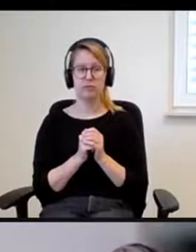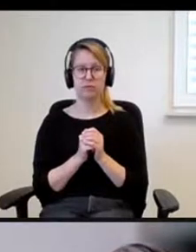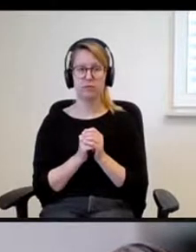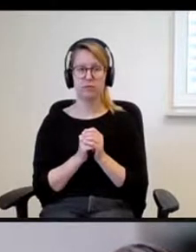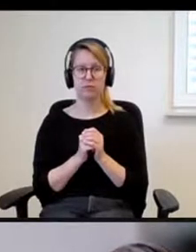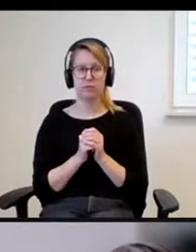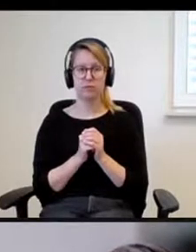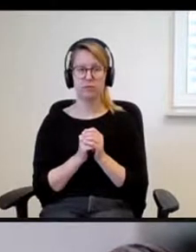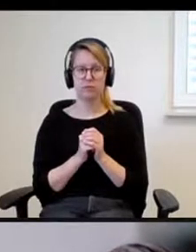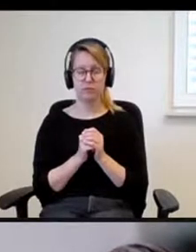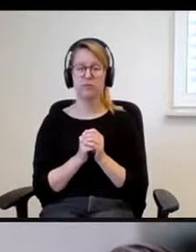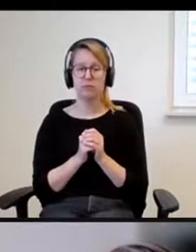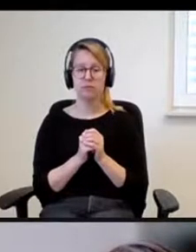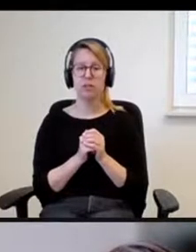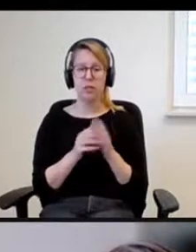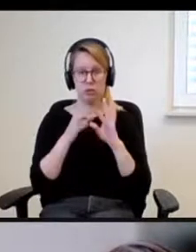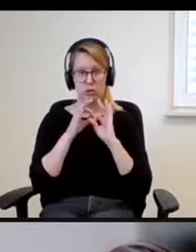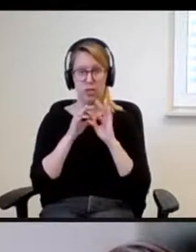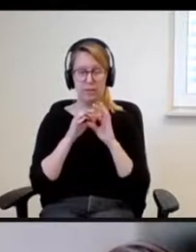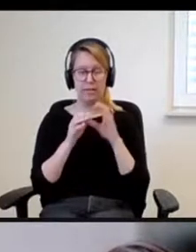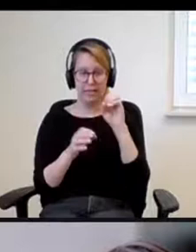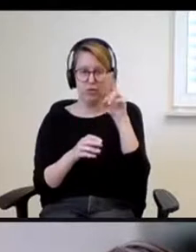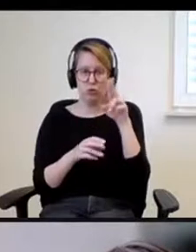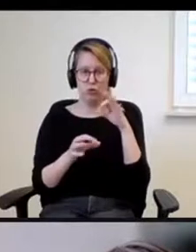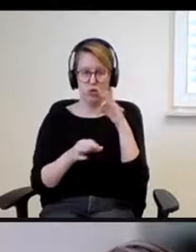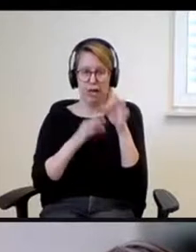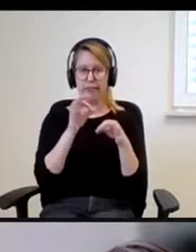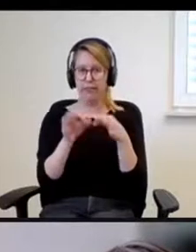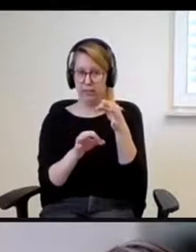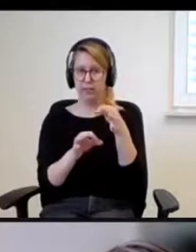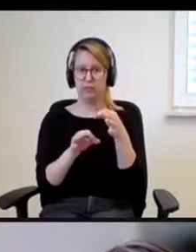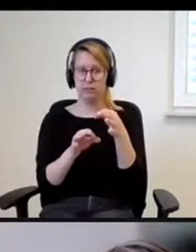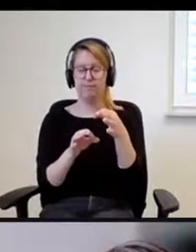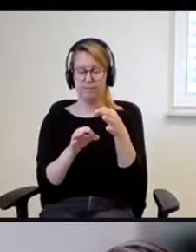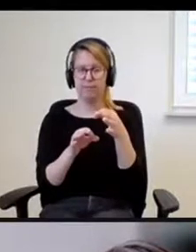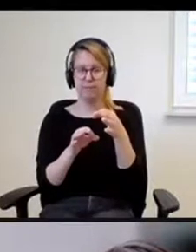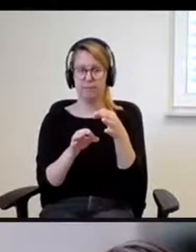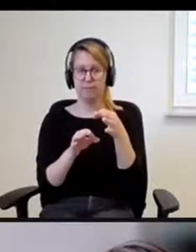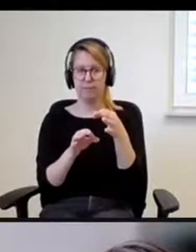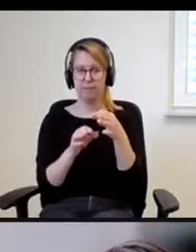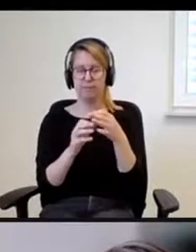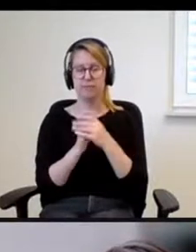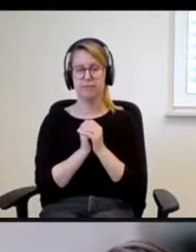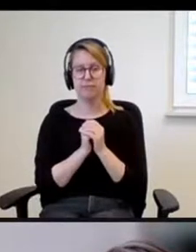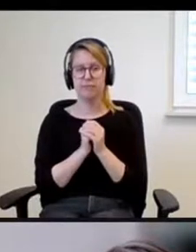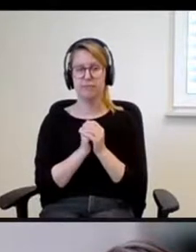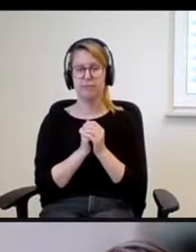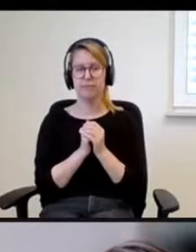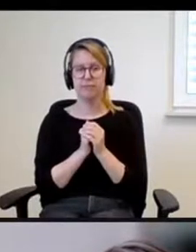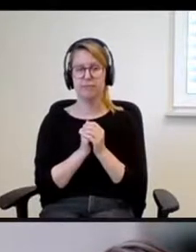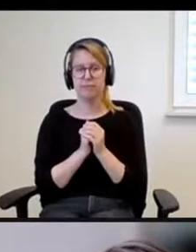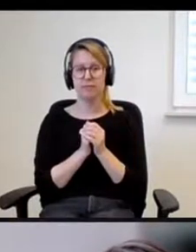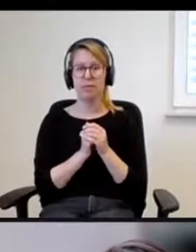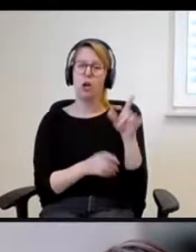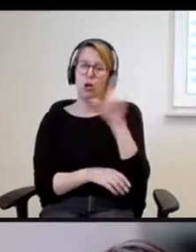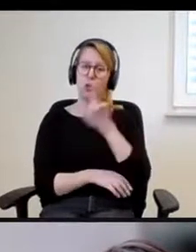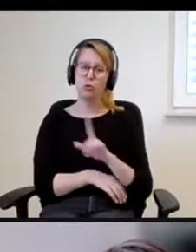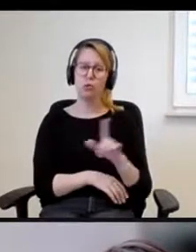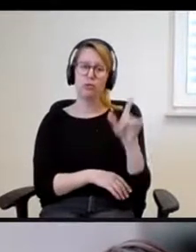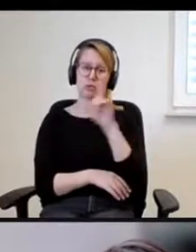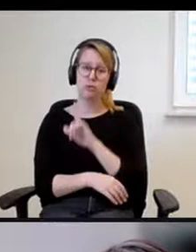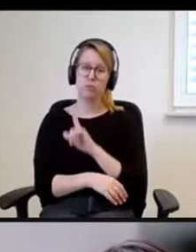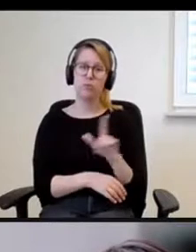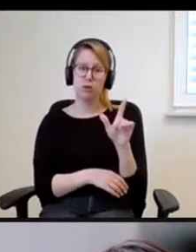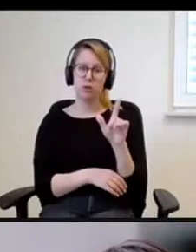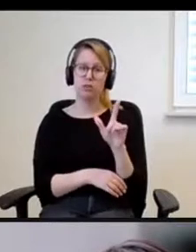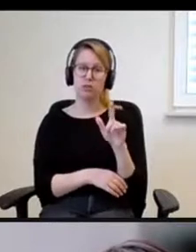von der EU-Strategie. Und etwas, was uns heute zu Lützburg am Sektor eben auch noch wichtig ist,